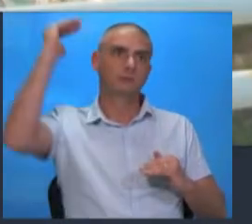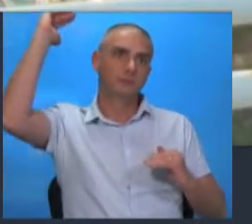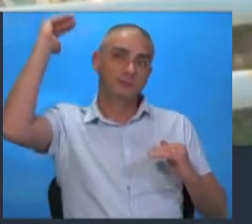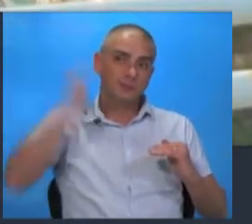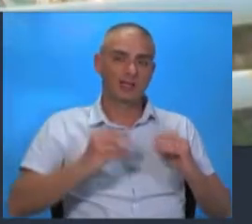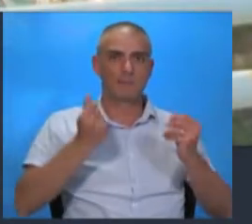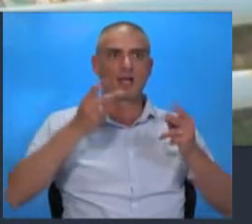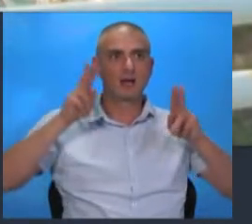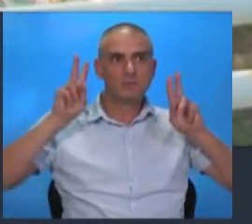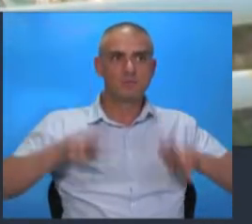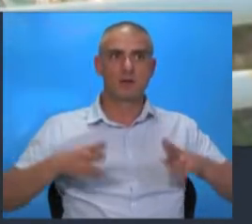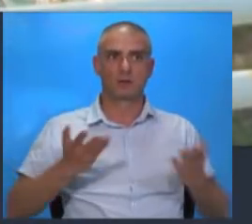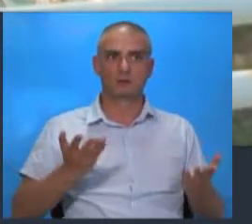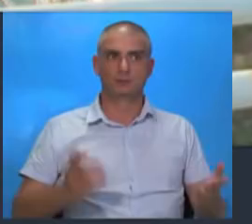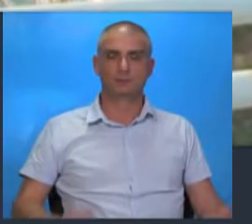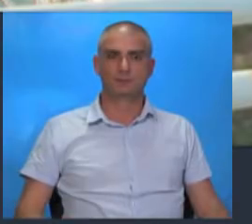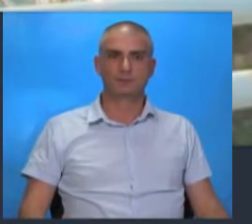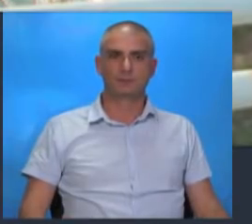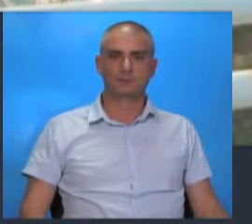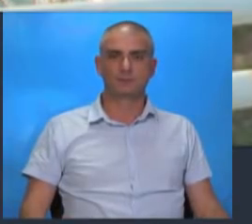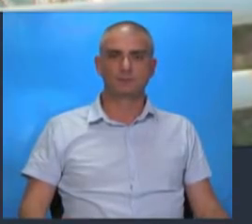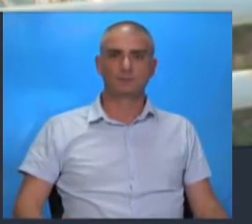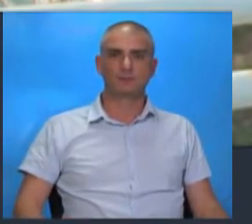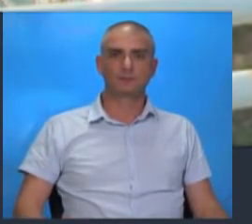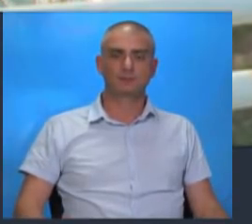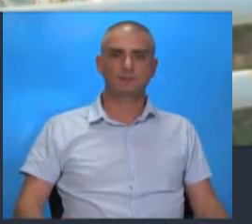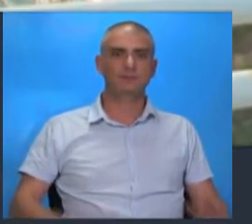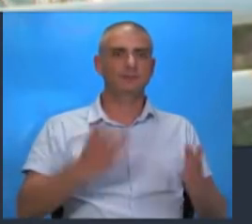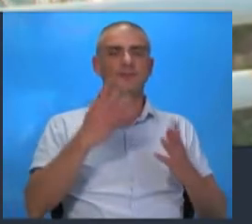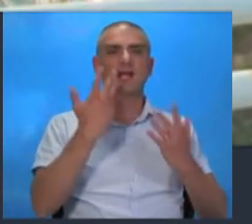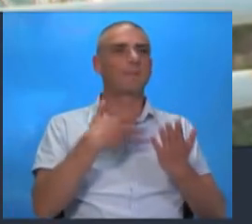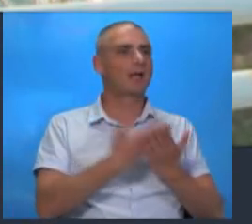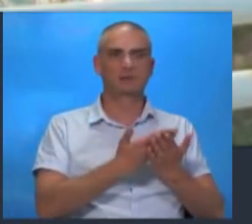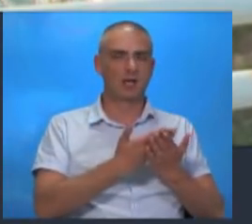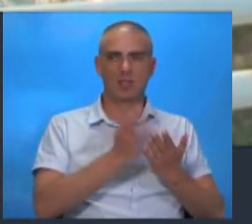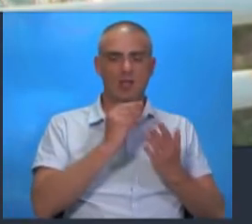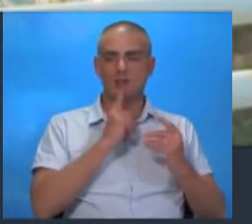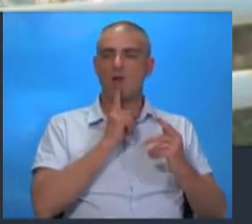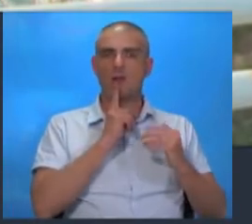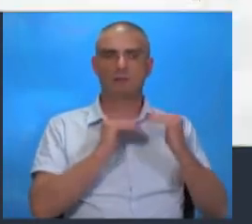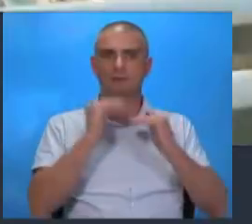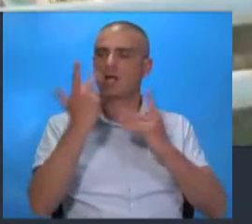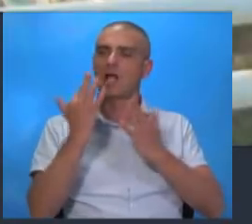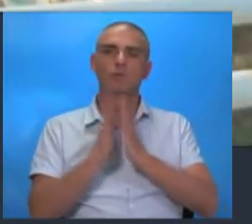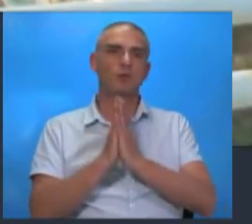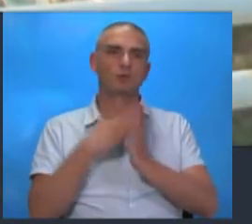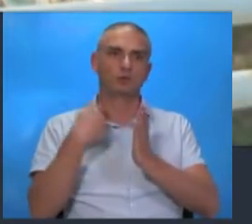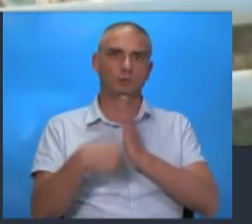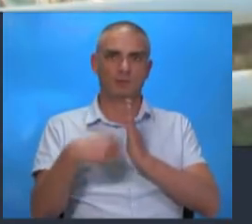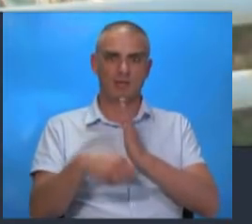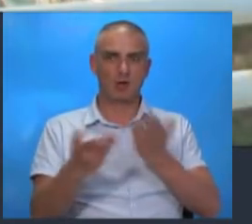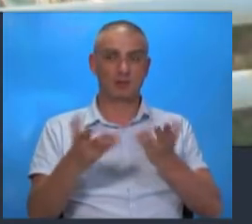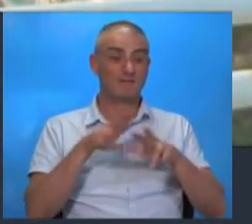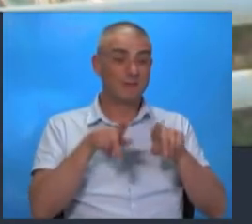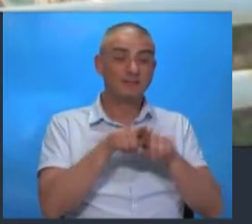ירדות מחירים דרסטיות. בגדול, רמת ההיצע עדיין אינה מדביקה את כמות הביקושים, ובמצב